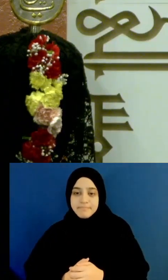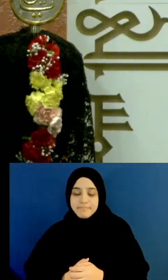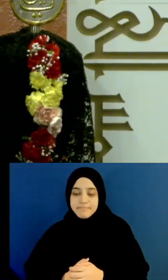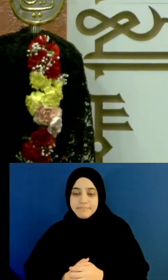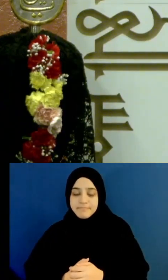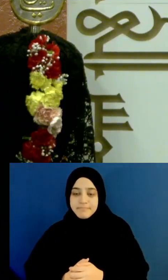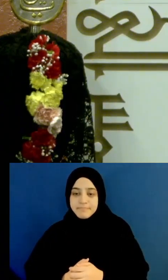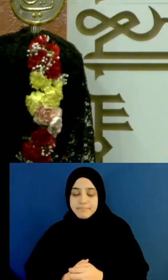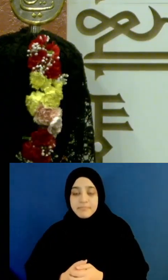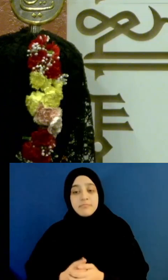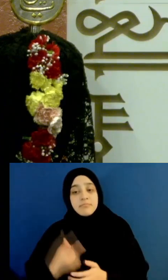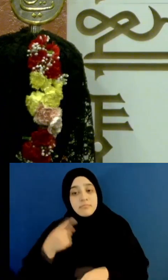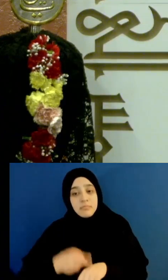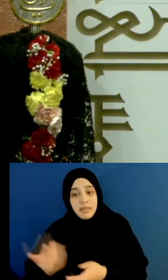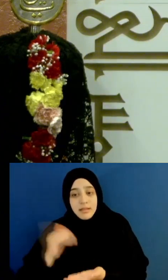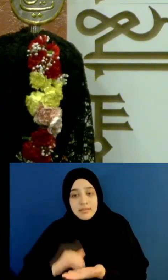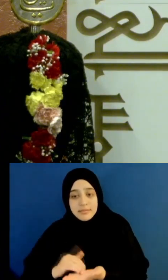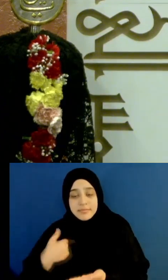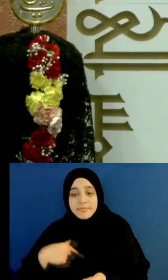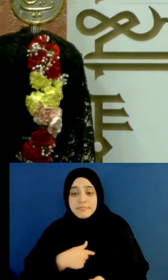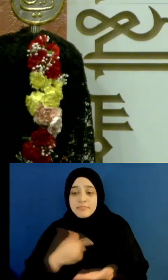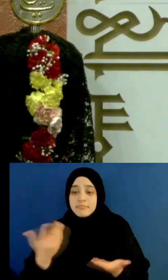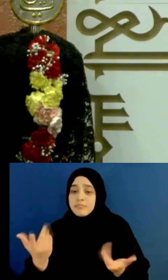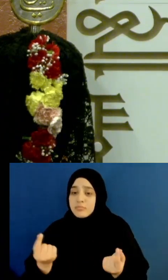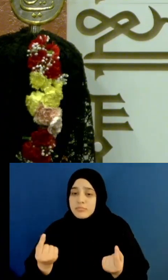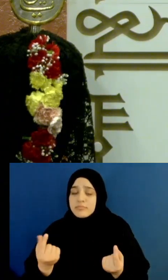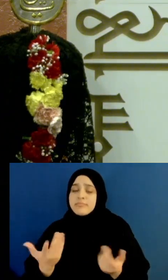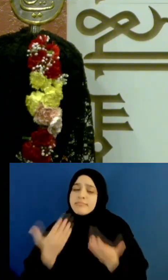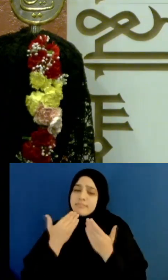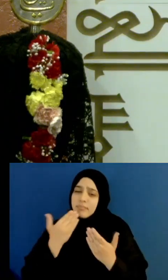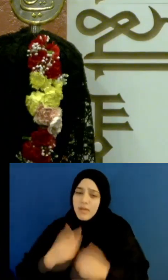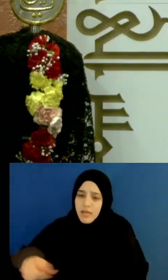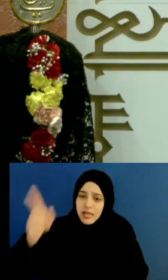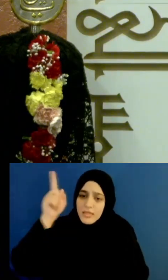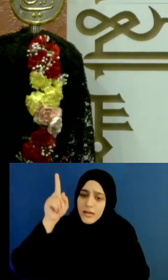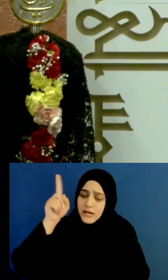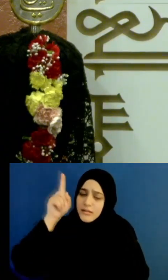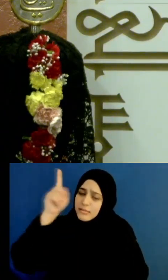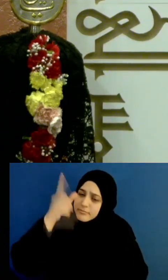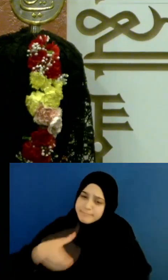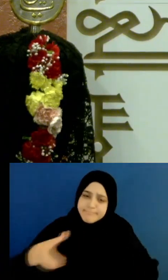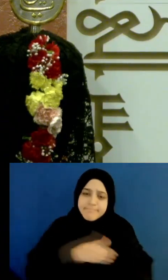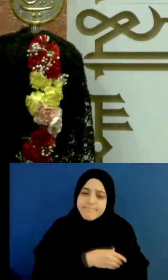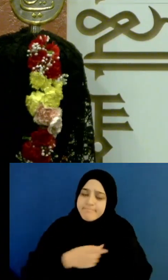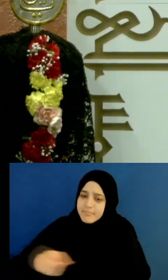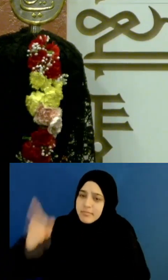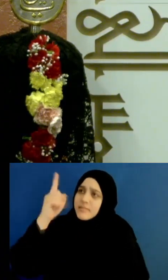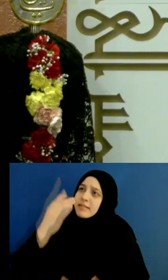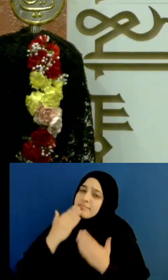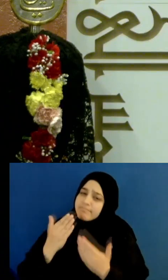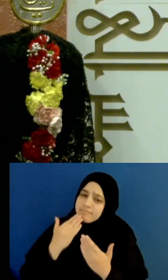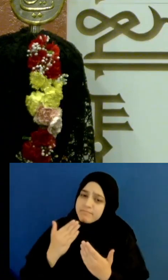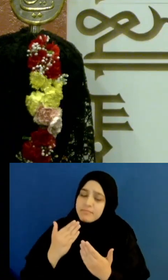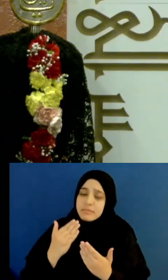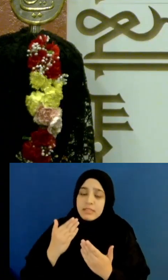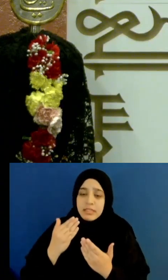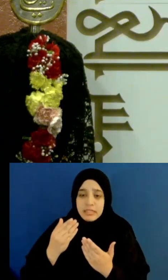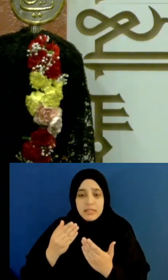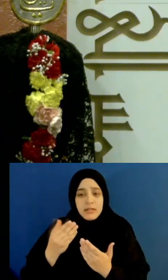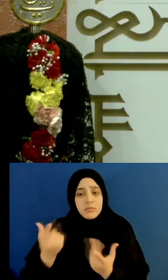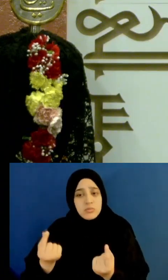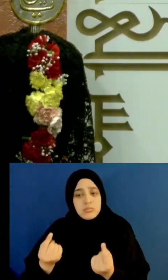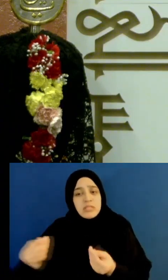Once again, we thank Almighty Allah تبارك وتعالى for giving us this wonderful